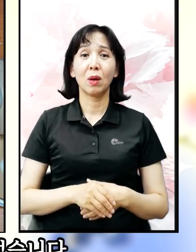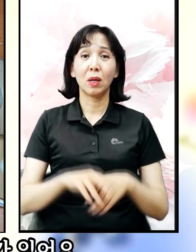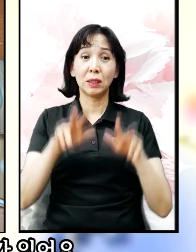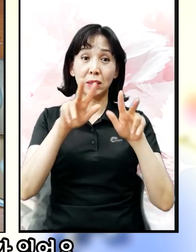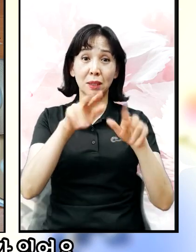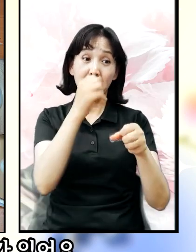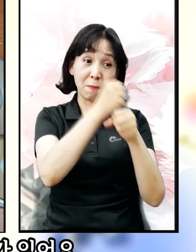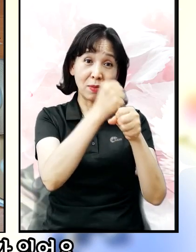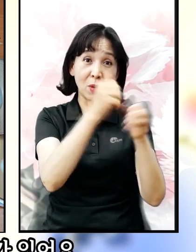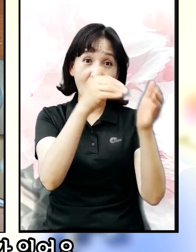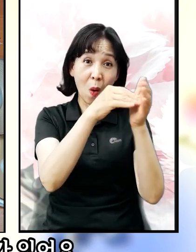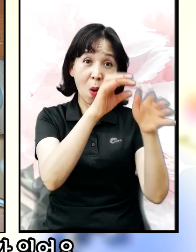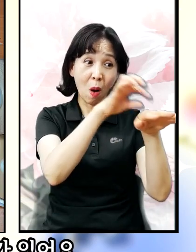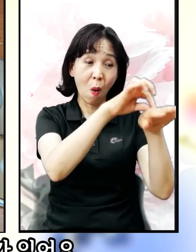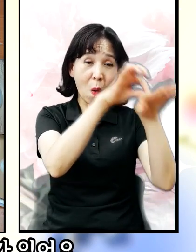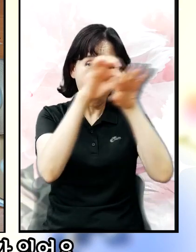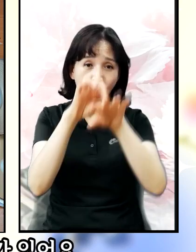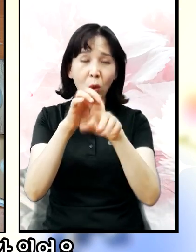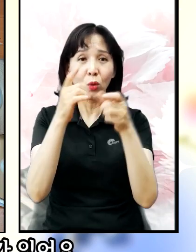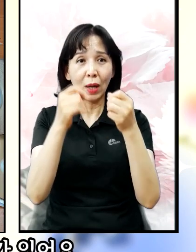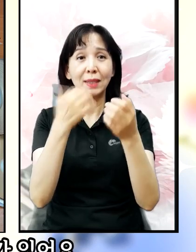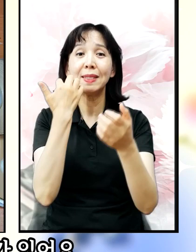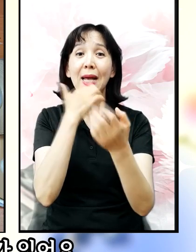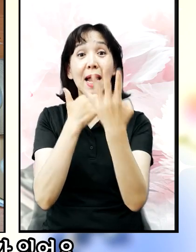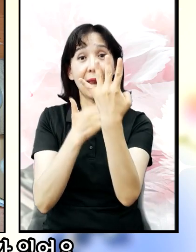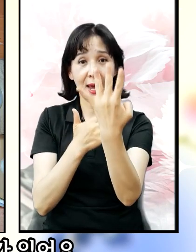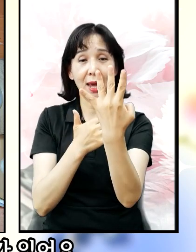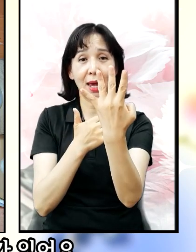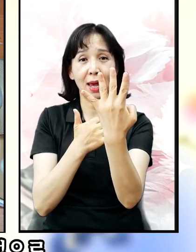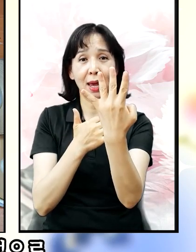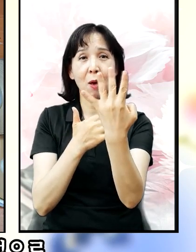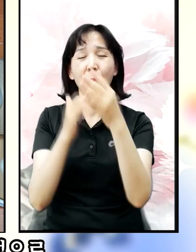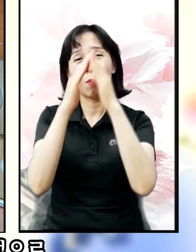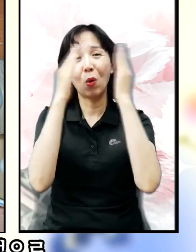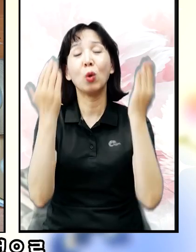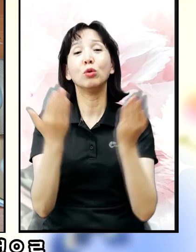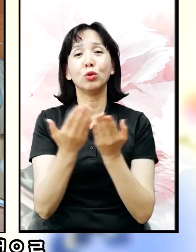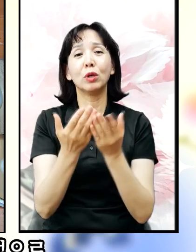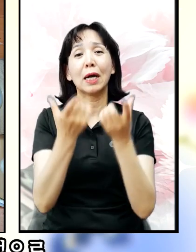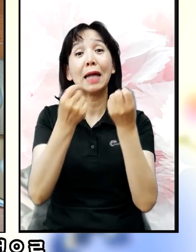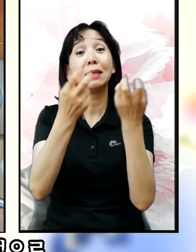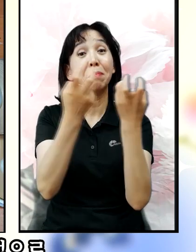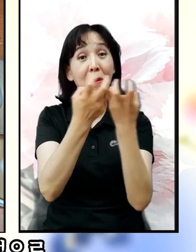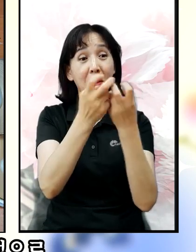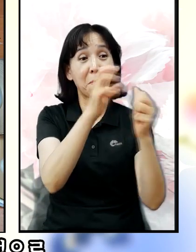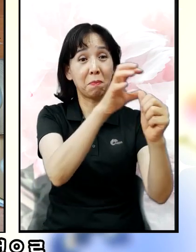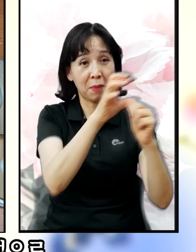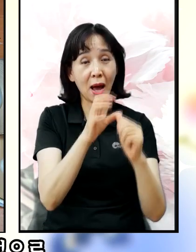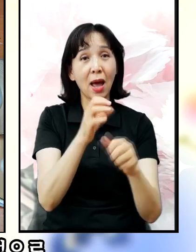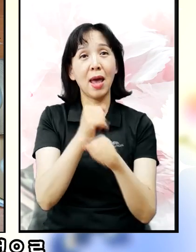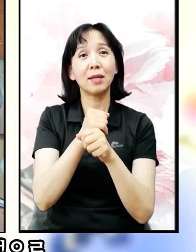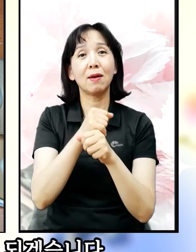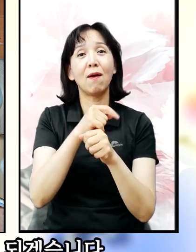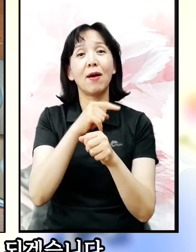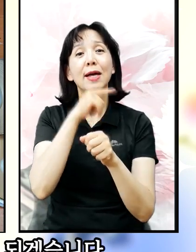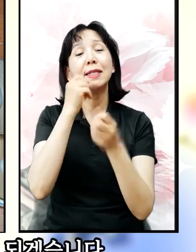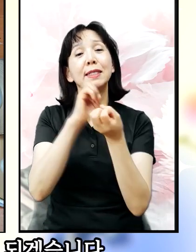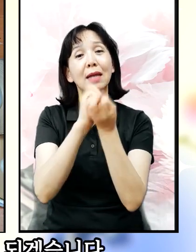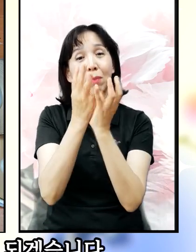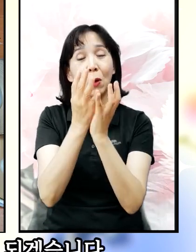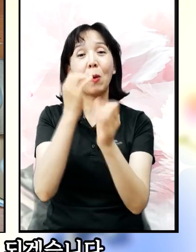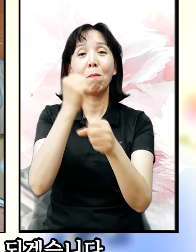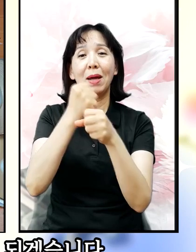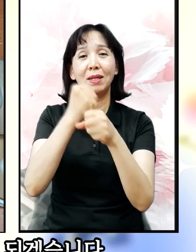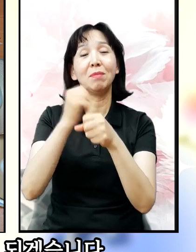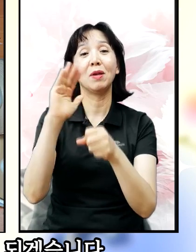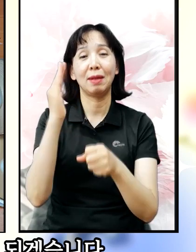되었습니다. 마찬가지로 지금 4가지 컬러가 있어요. 4가지 컬러 모두 같은 방법으로 이렇게